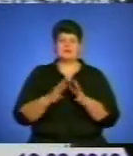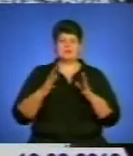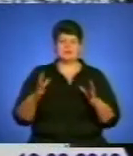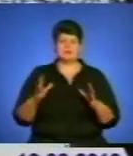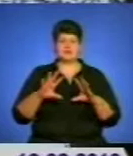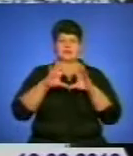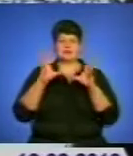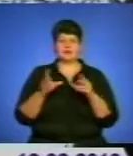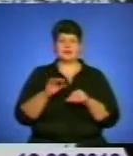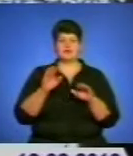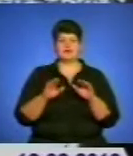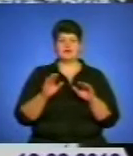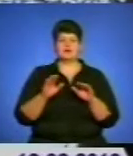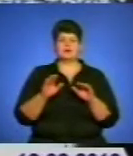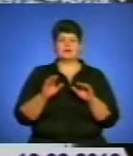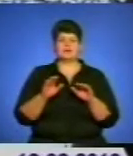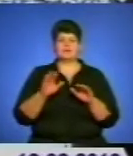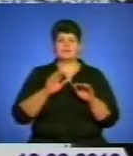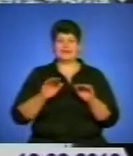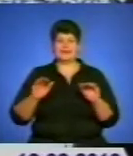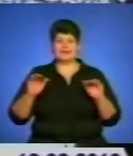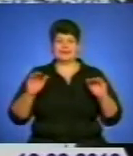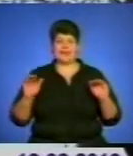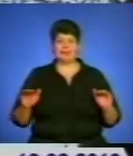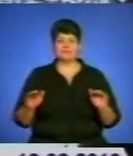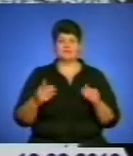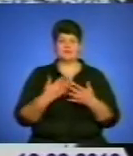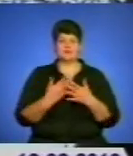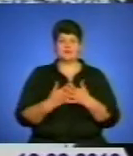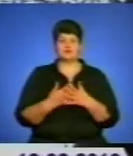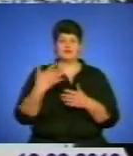вага дітей до 18 років в структурі всіх захворілих складає